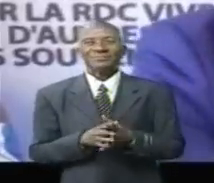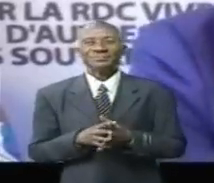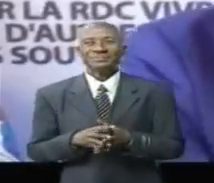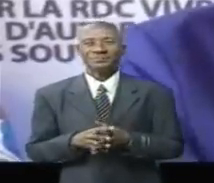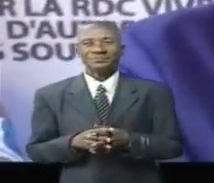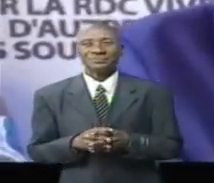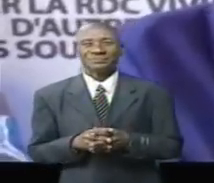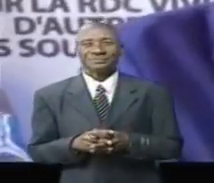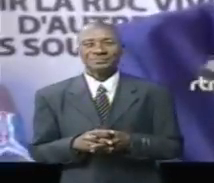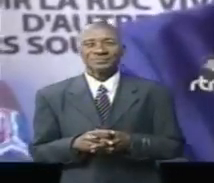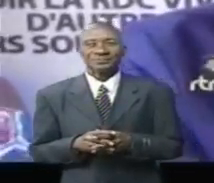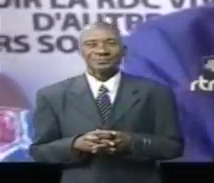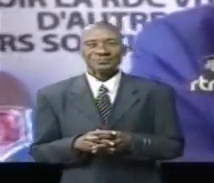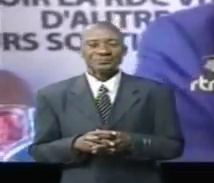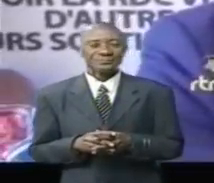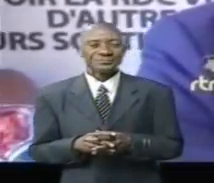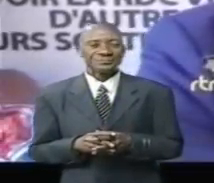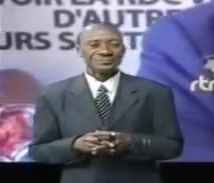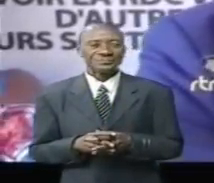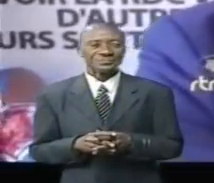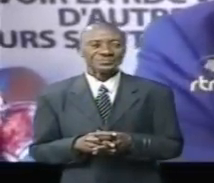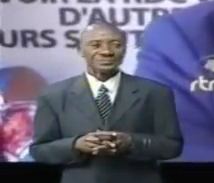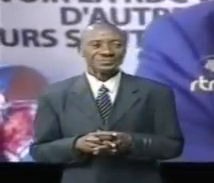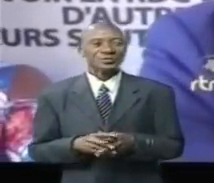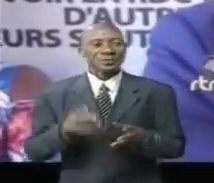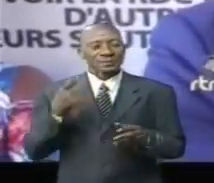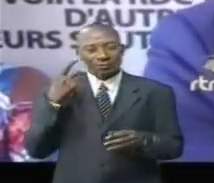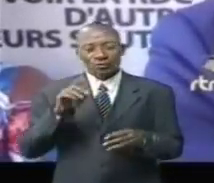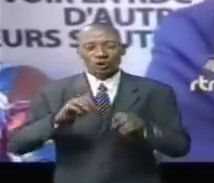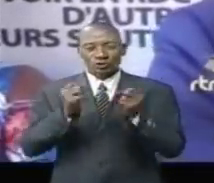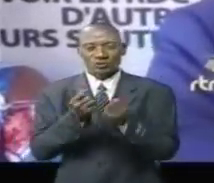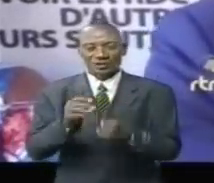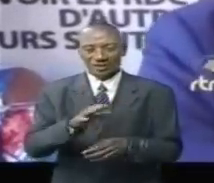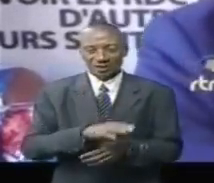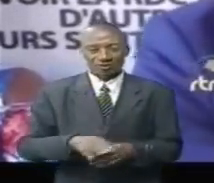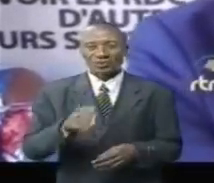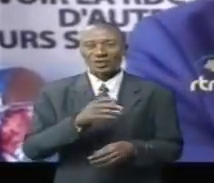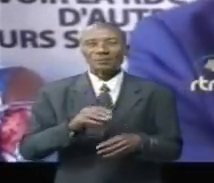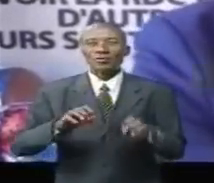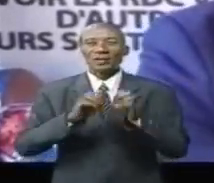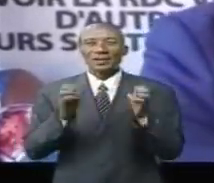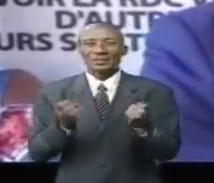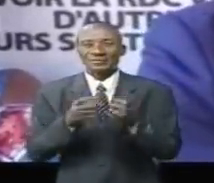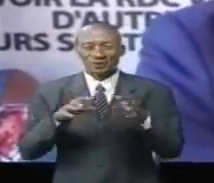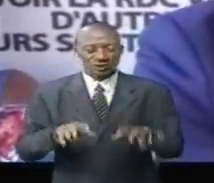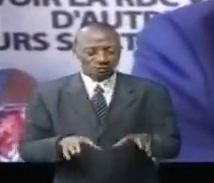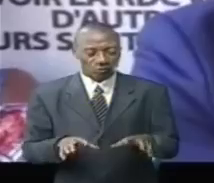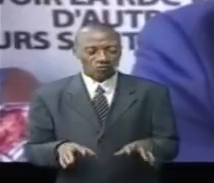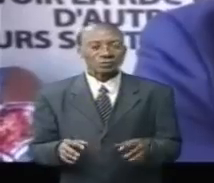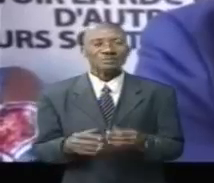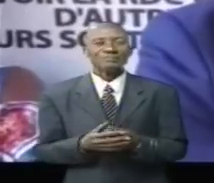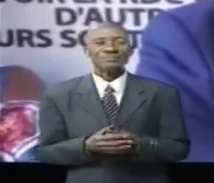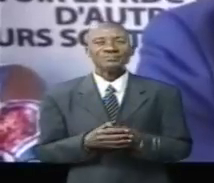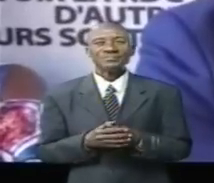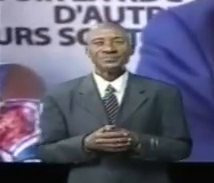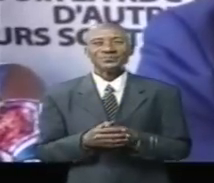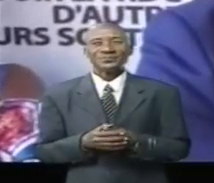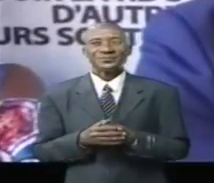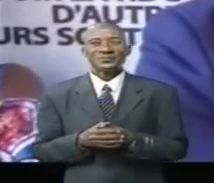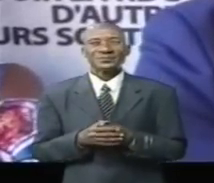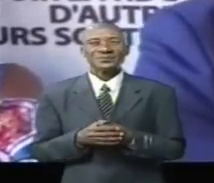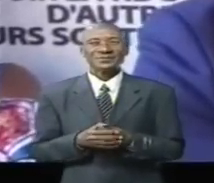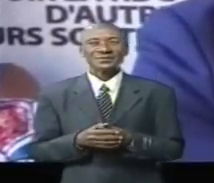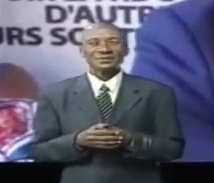L'Association pour la solidarité nationale des motocyclistes du Congo, à son amour qui a sibel en sigle, dans le contexte actuel